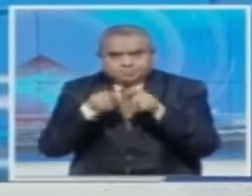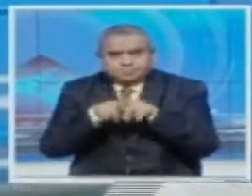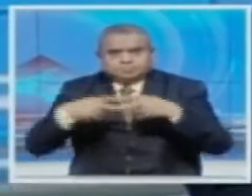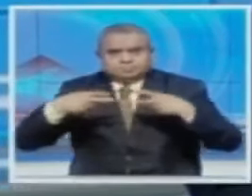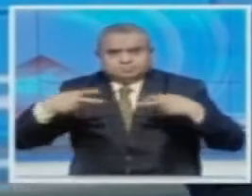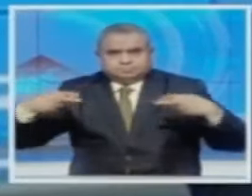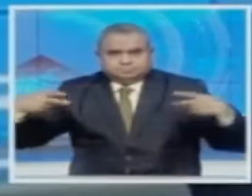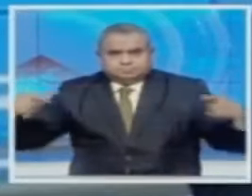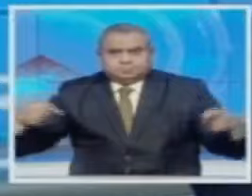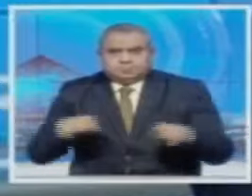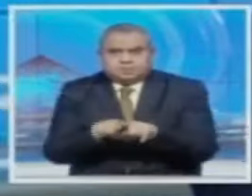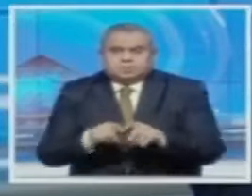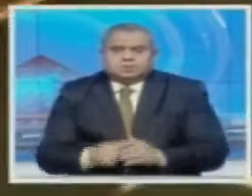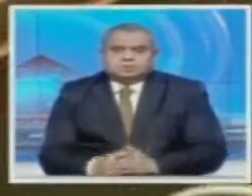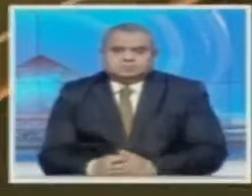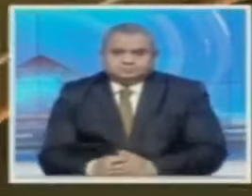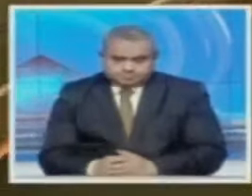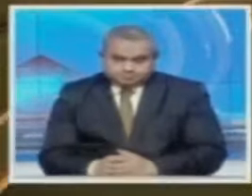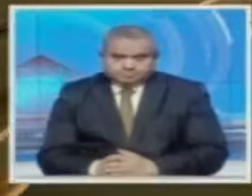المجالات.